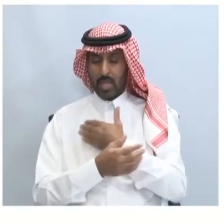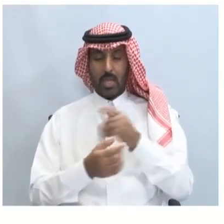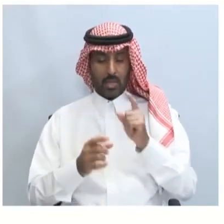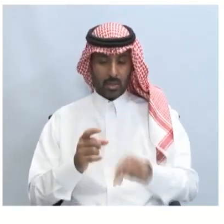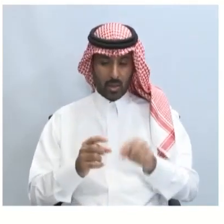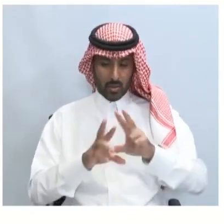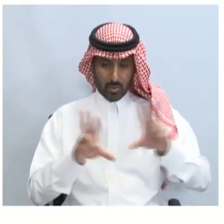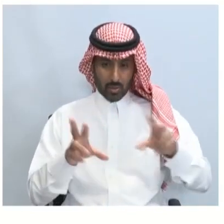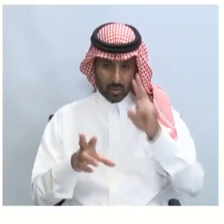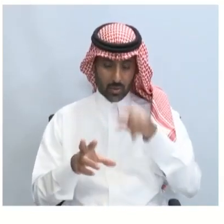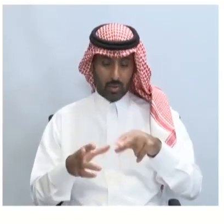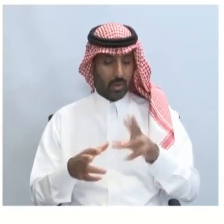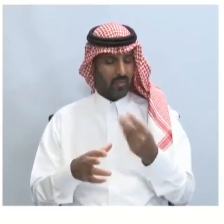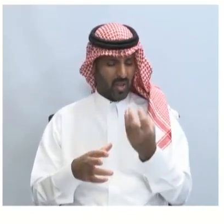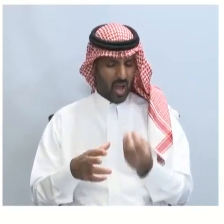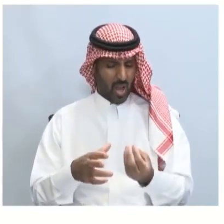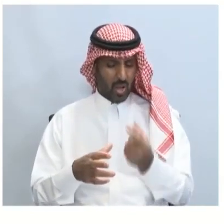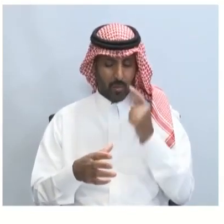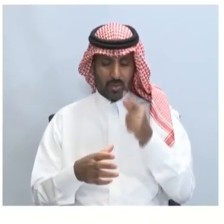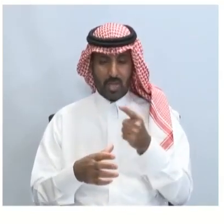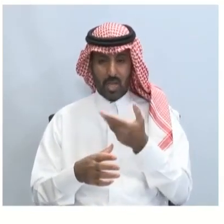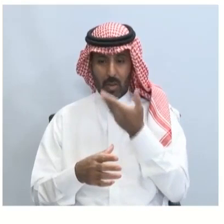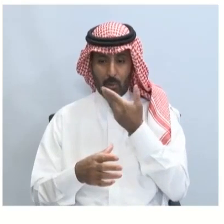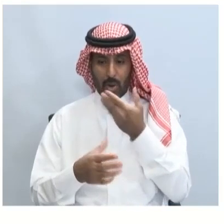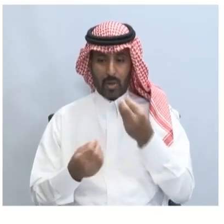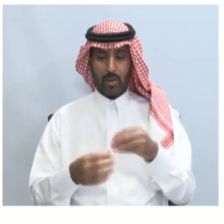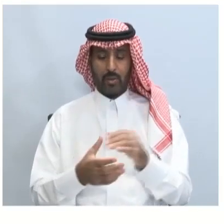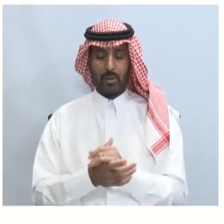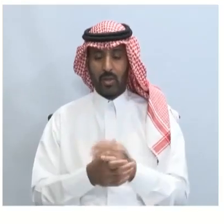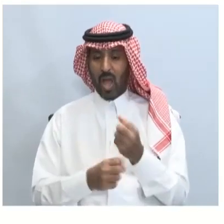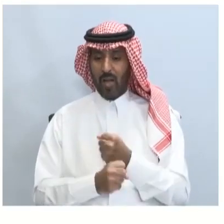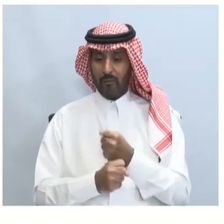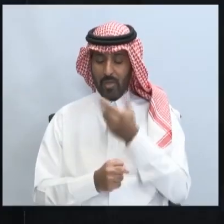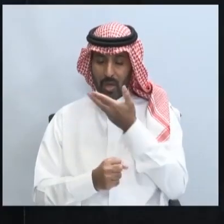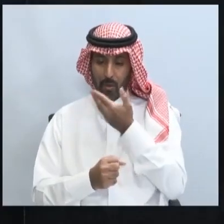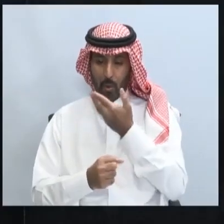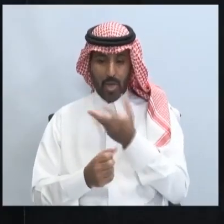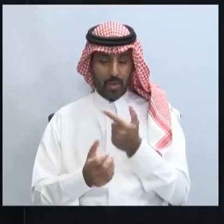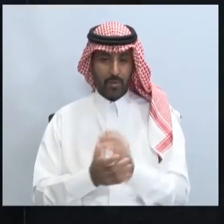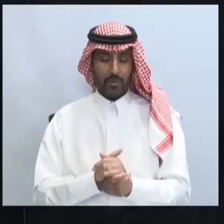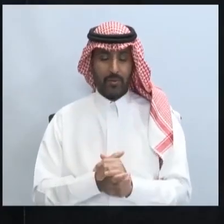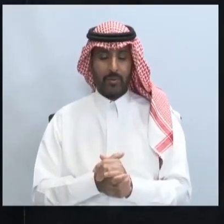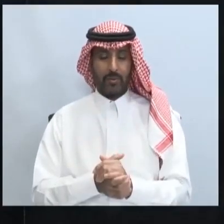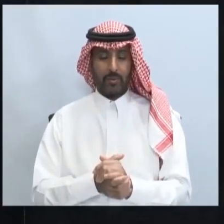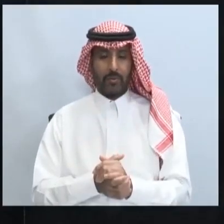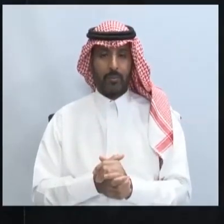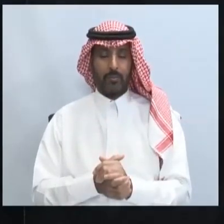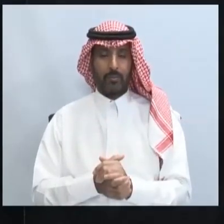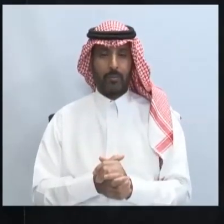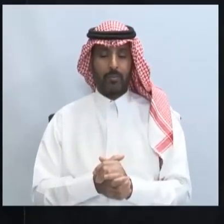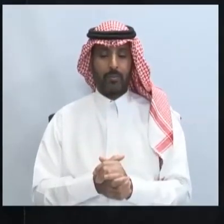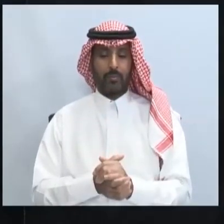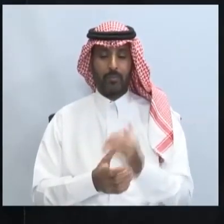طريق هذا الرابط الرقمي ادخلوا عليه وستجدون معلومات جميله واشياء رائعه تستفيدون منها